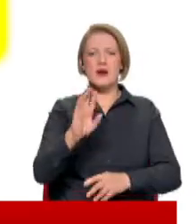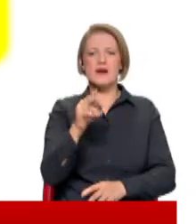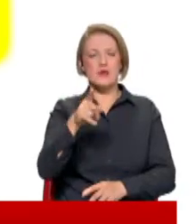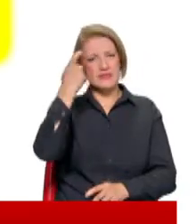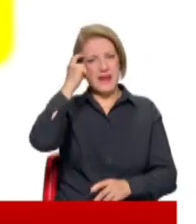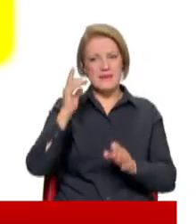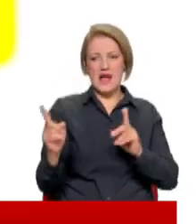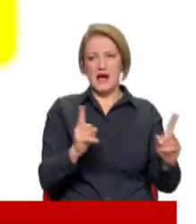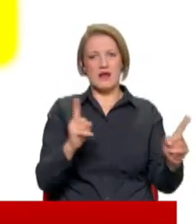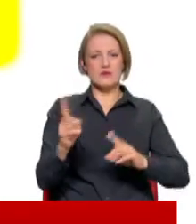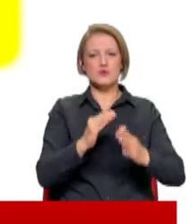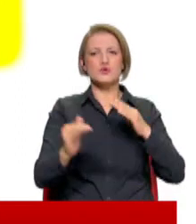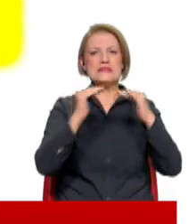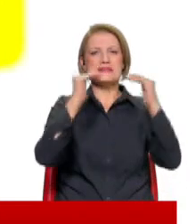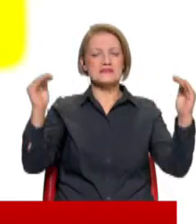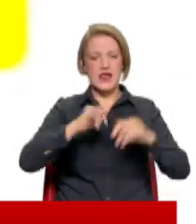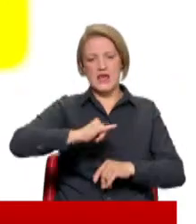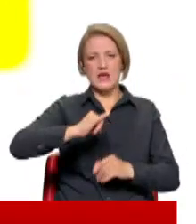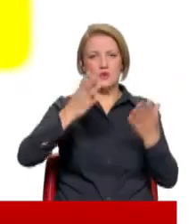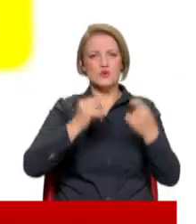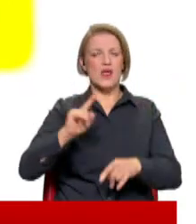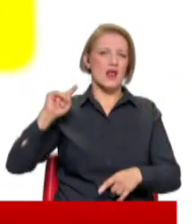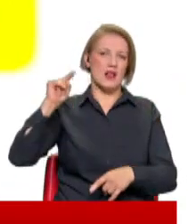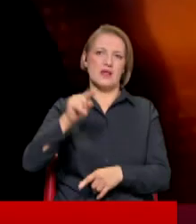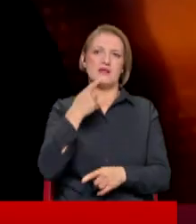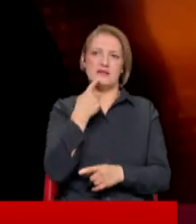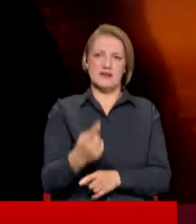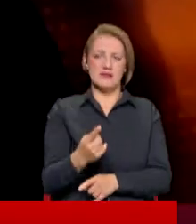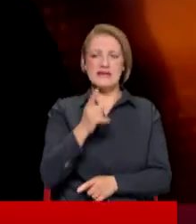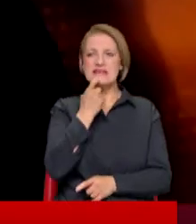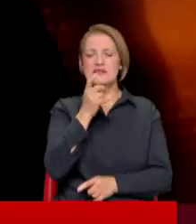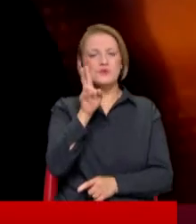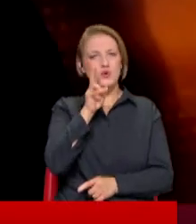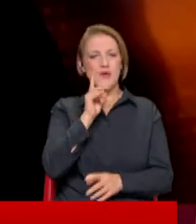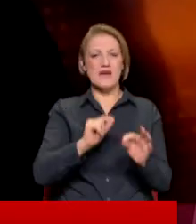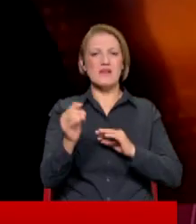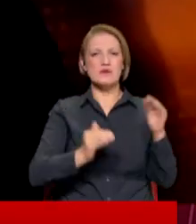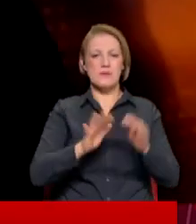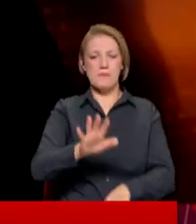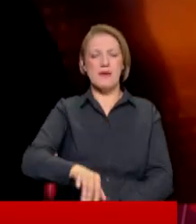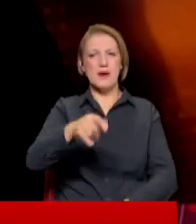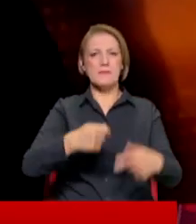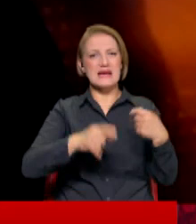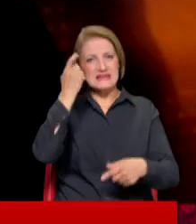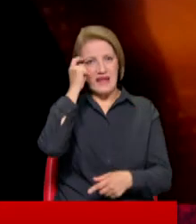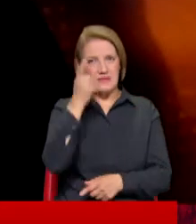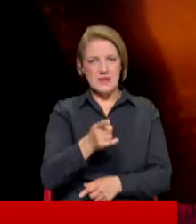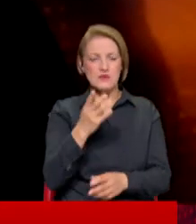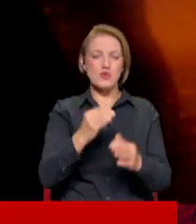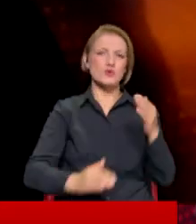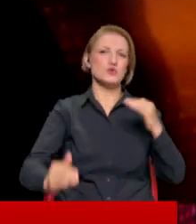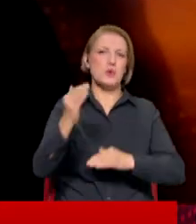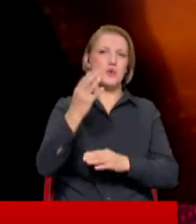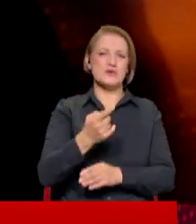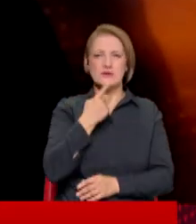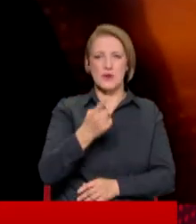raporundaki tahmin aralığının üst sınıra yakın seyredeceğine işaret etmektedir. Yıl sonu enflasyonu aslında Merkez Bankası'nın tahminlerimizle çok üzerinde